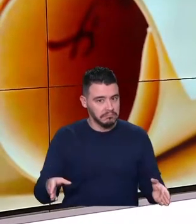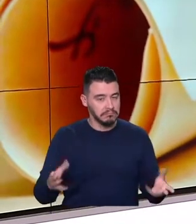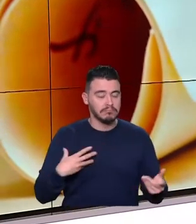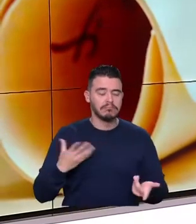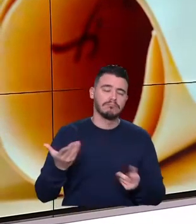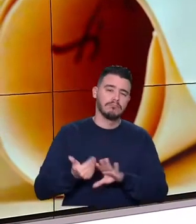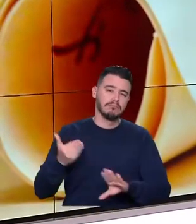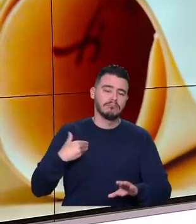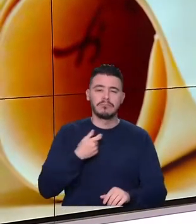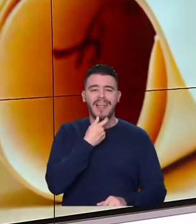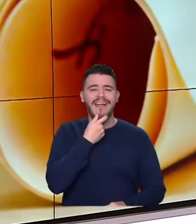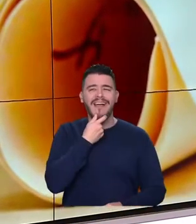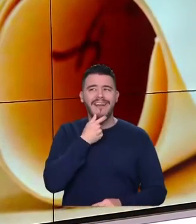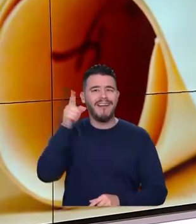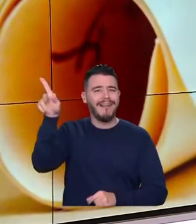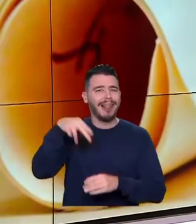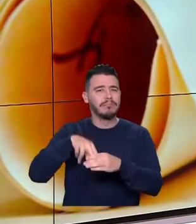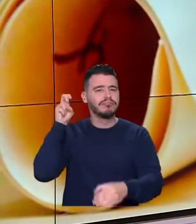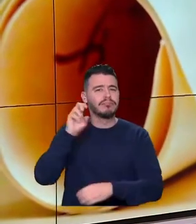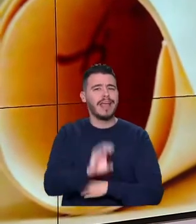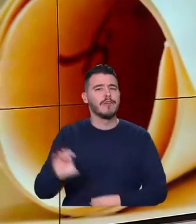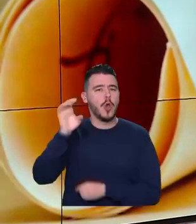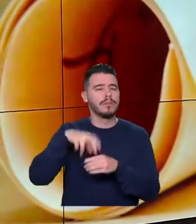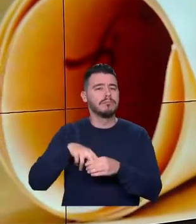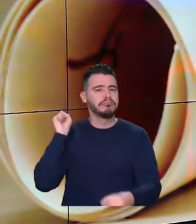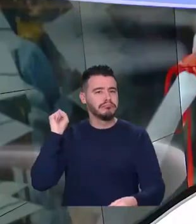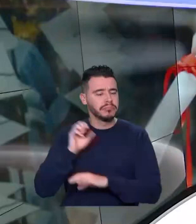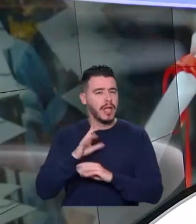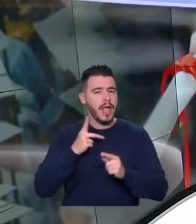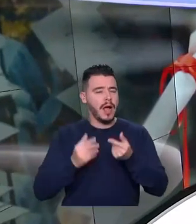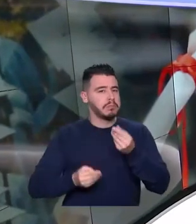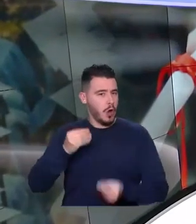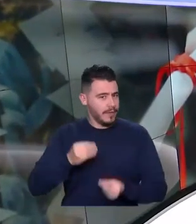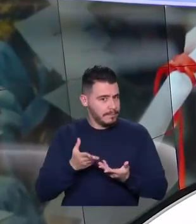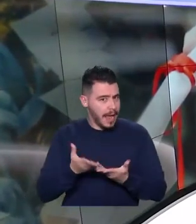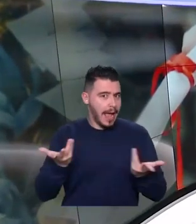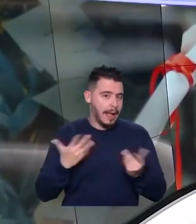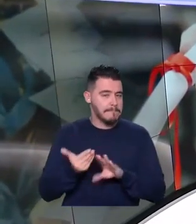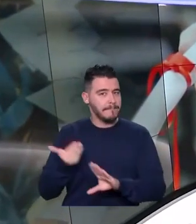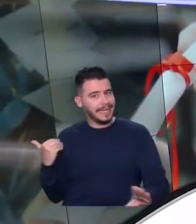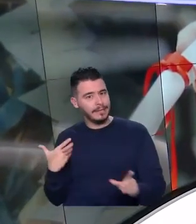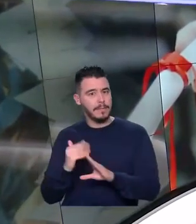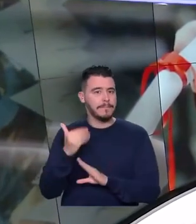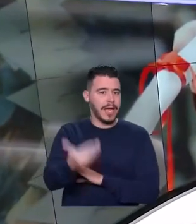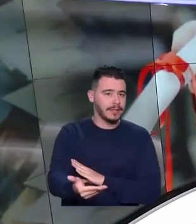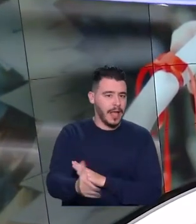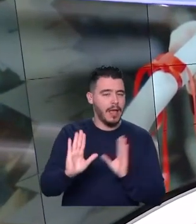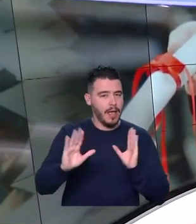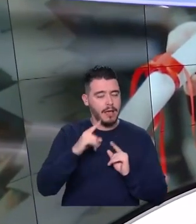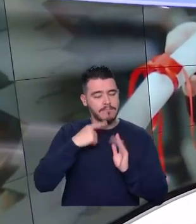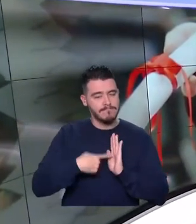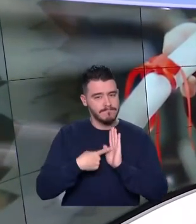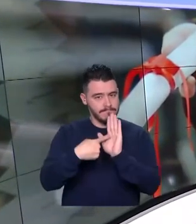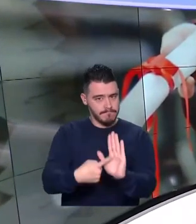υπήρχαν προβλήματα και δεν επηρέασε το Brexit τα προβλήματα. Το ρεπορτάζ είναι πολύ ενδεικτικό για να μην βρεθείτε πολύ δυσάρεστων